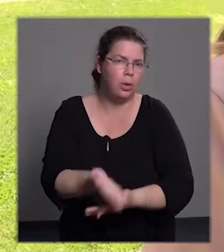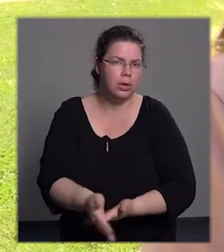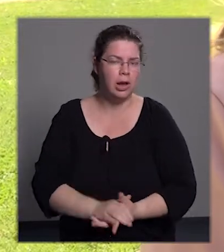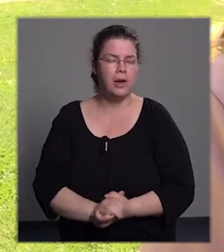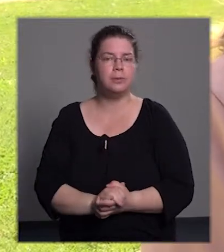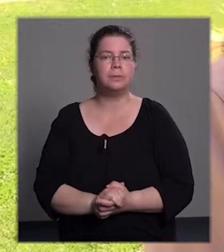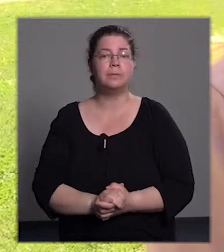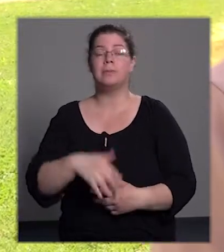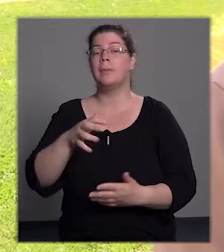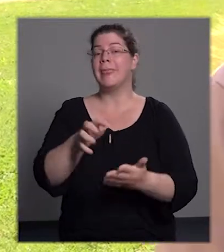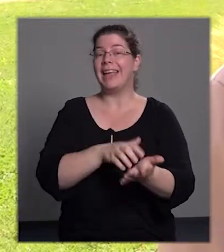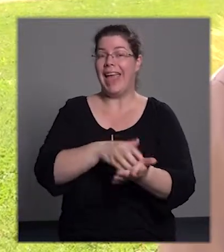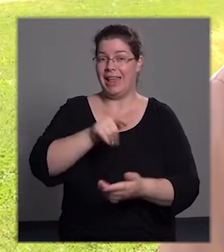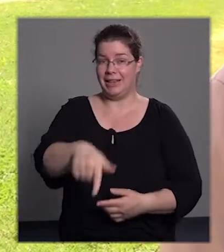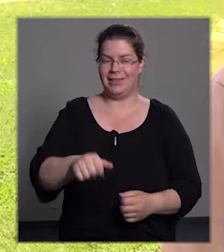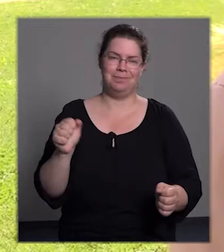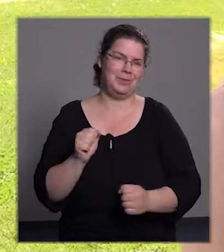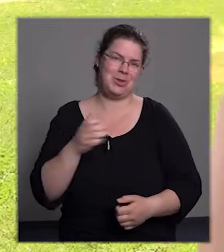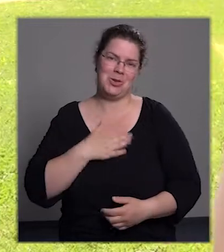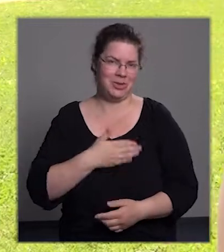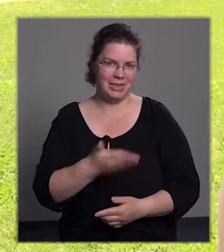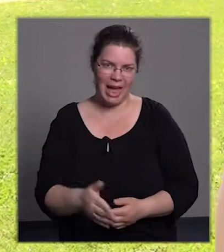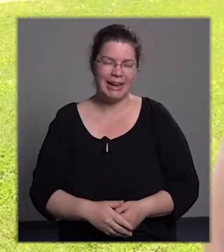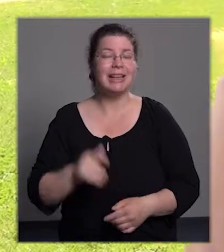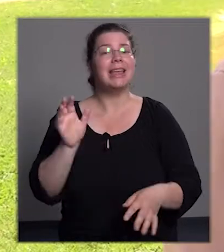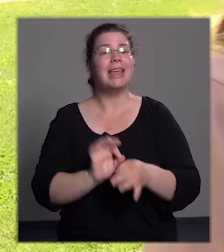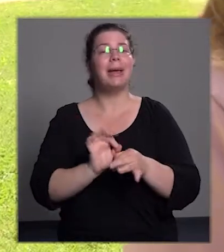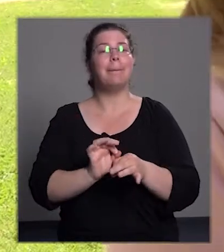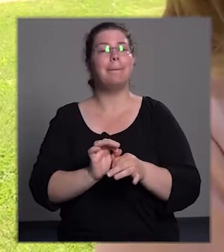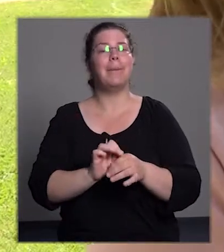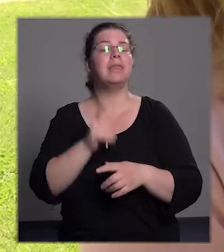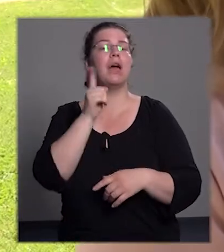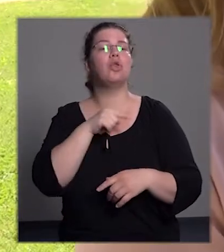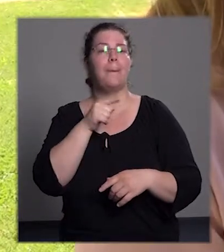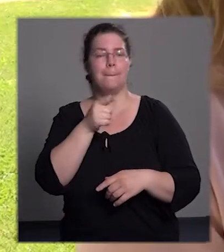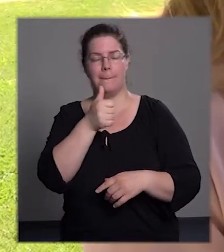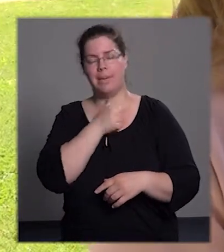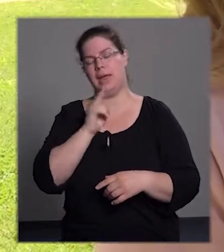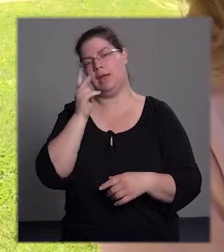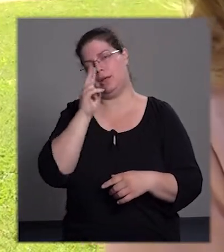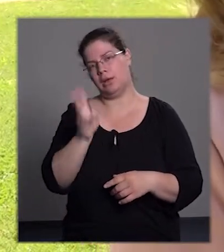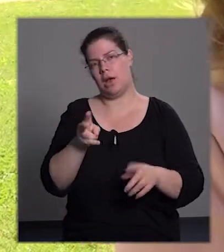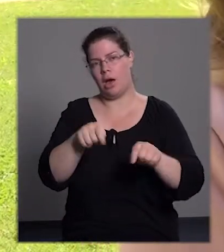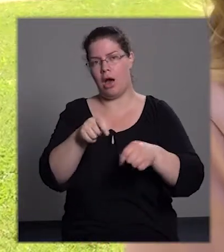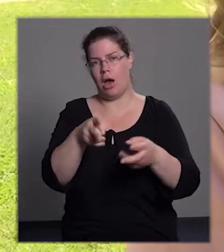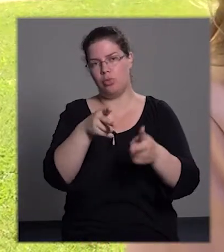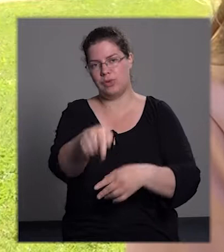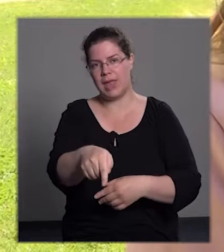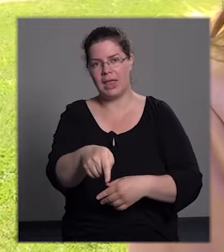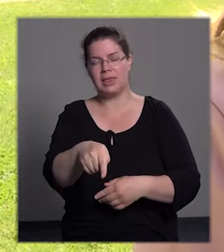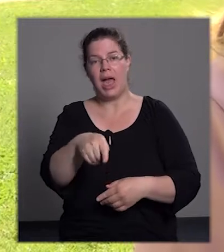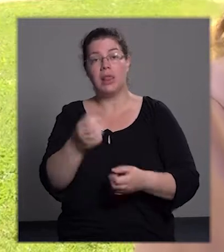A kertészet, ezt nagyon szeretik. Itt éppen a Topánka utcában a kollégáim